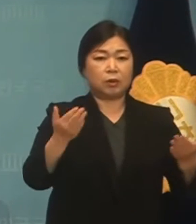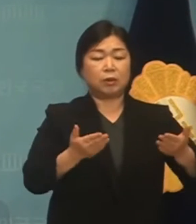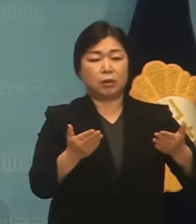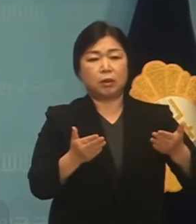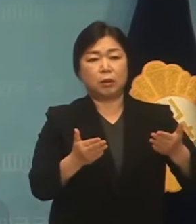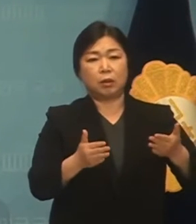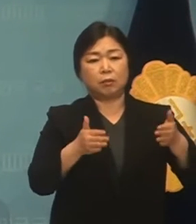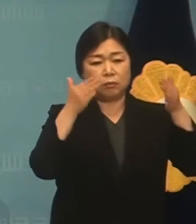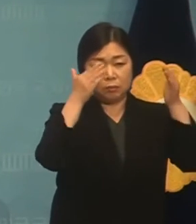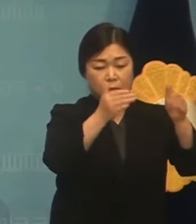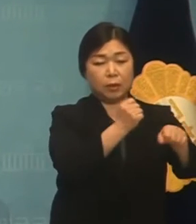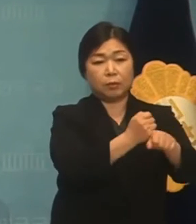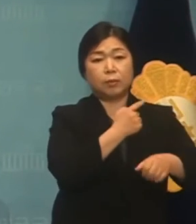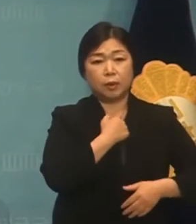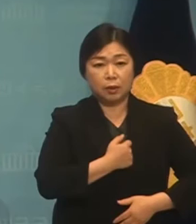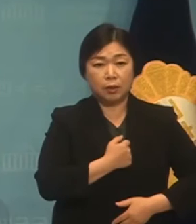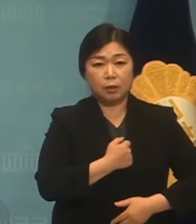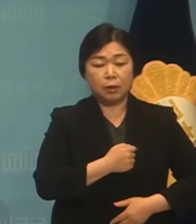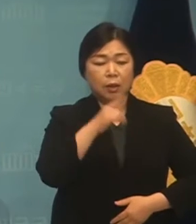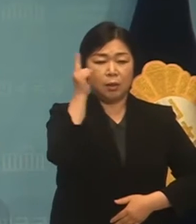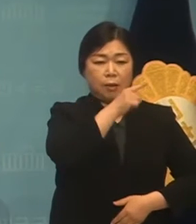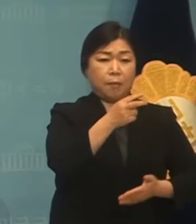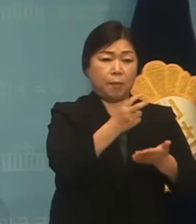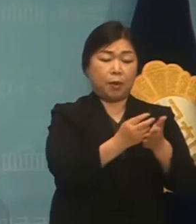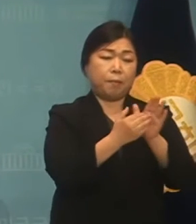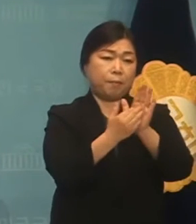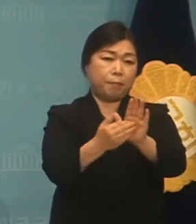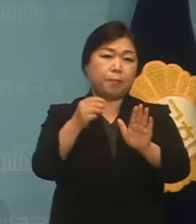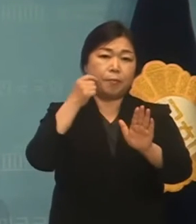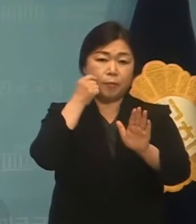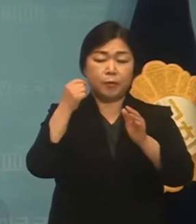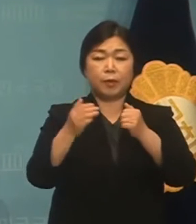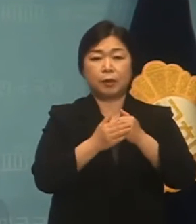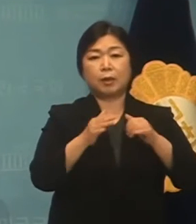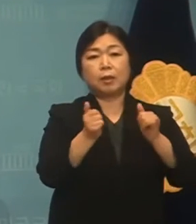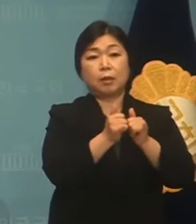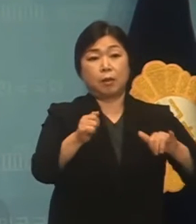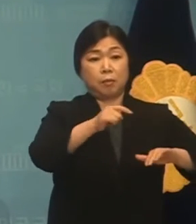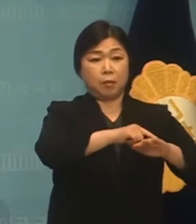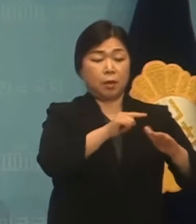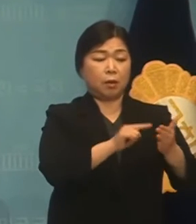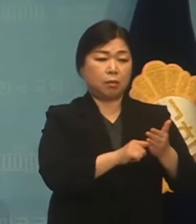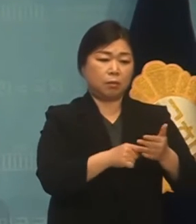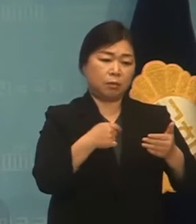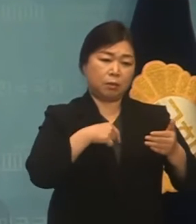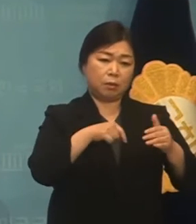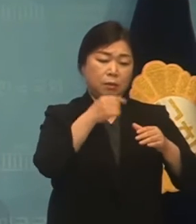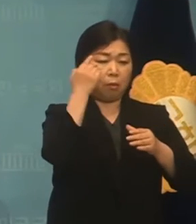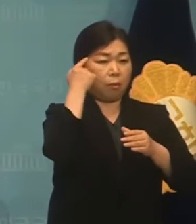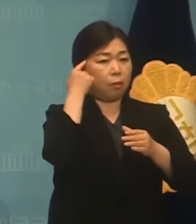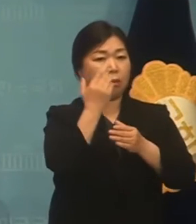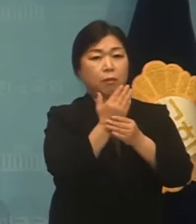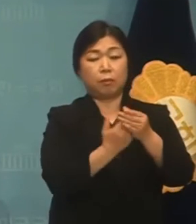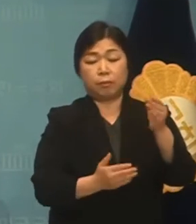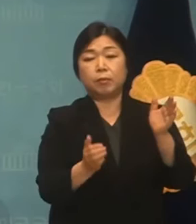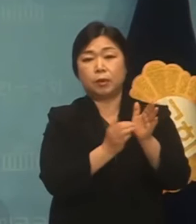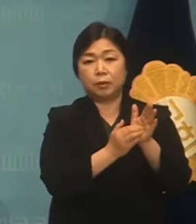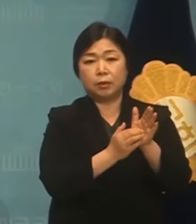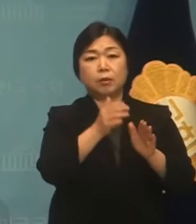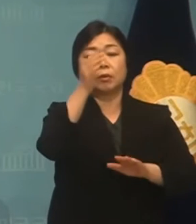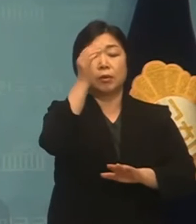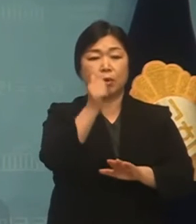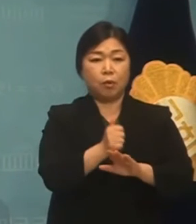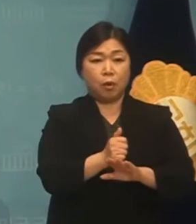노선으로 악법을 막아내지 못하고 민심은 더 벌어져만 갔습니다. 그 결과 문재인 정권이